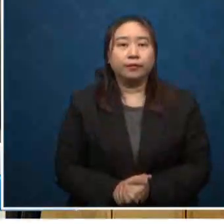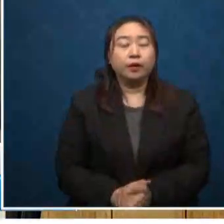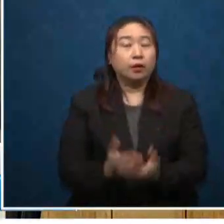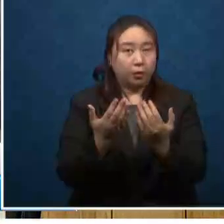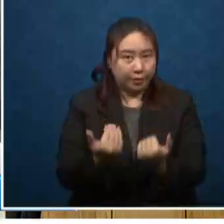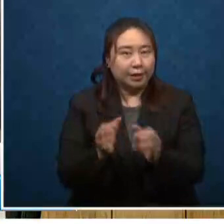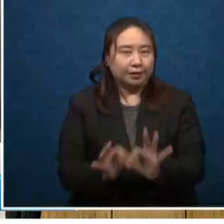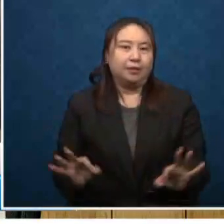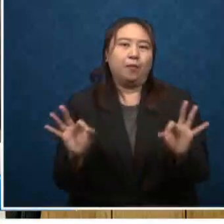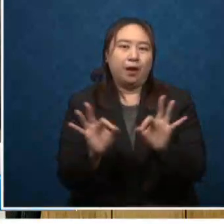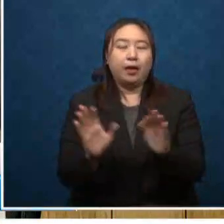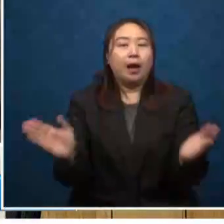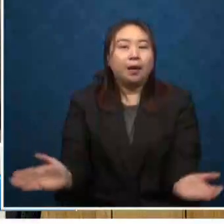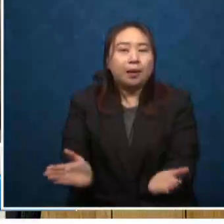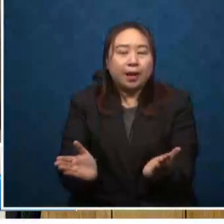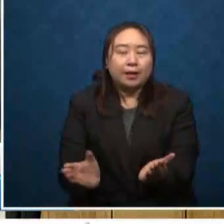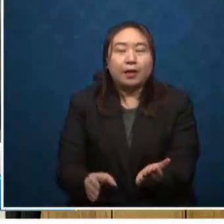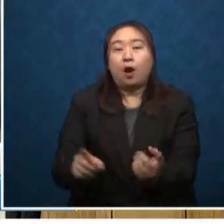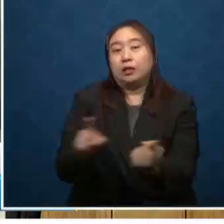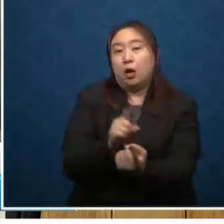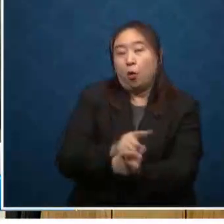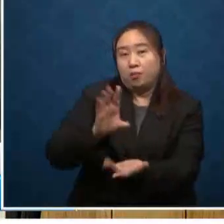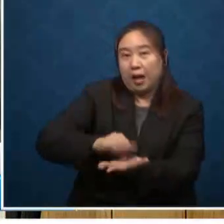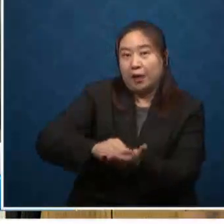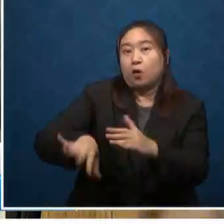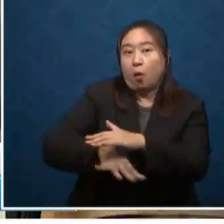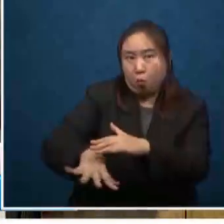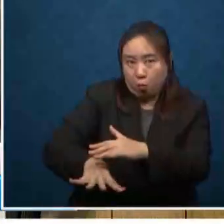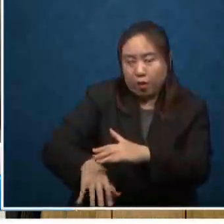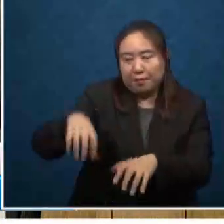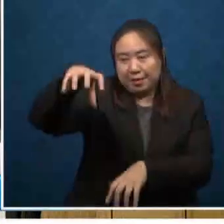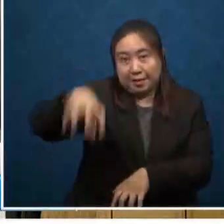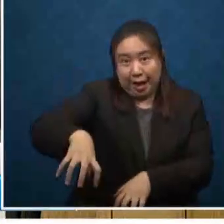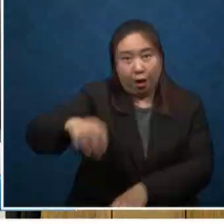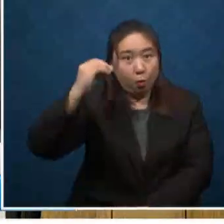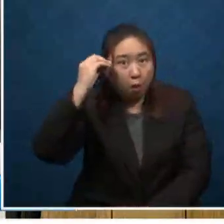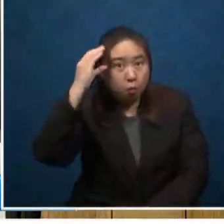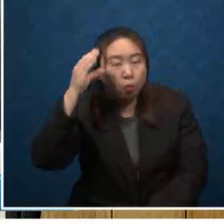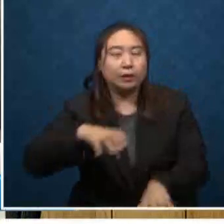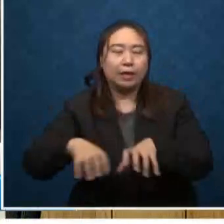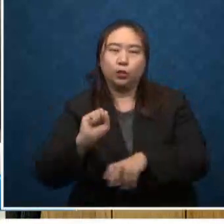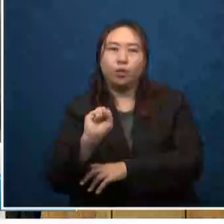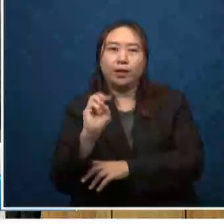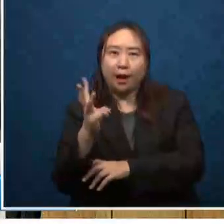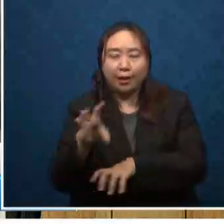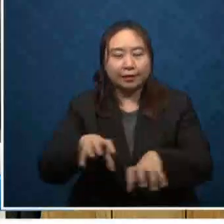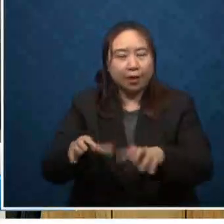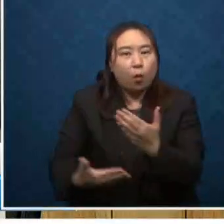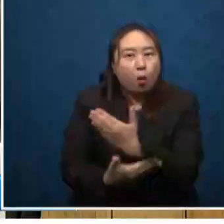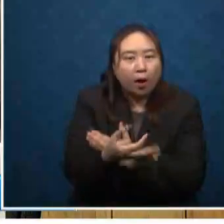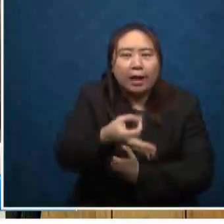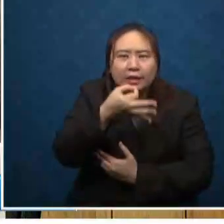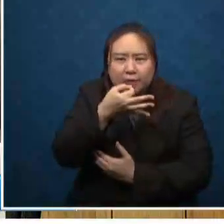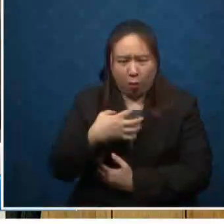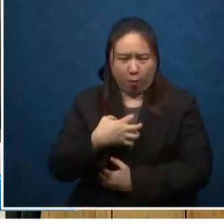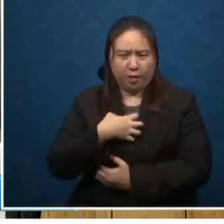ผลักดันให้มีฐานข้อมูลทางสังคมและคลังความรู้ในระดับพื้นที่เพื่อให้สามารถจัดสวัสดิการและสร้างโอกาสในการประกอบอาชีพที่ตรงต